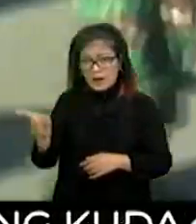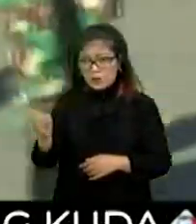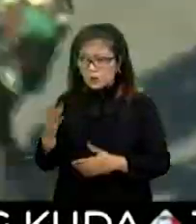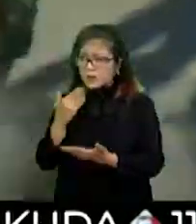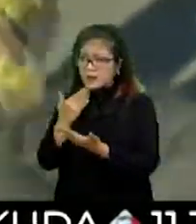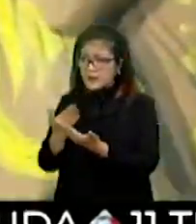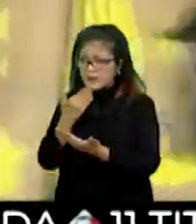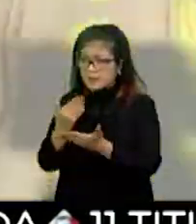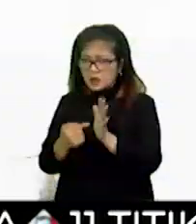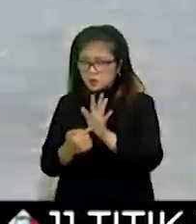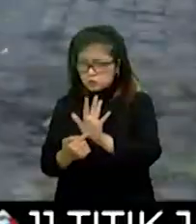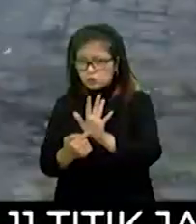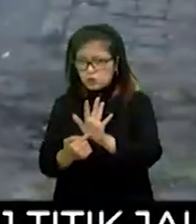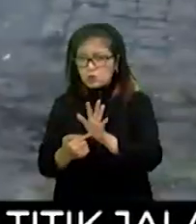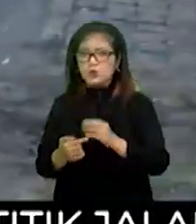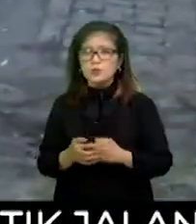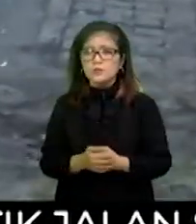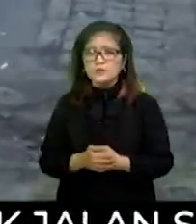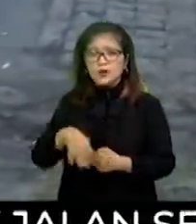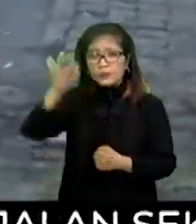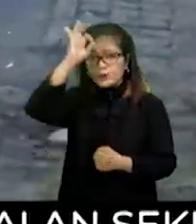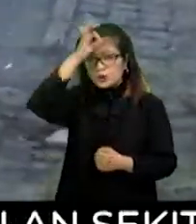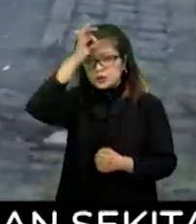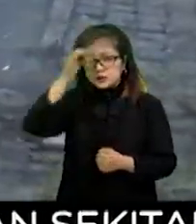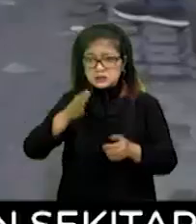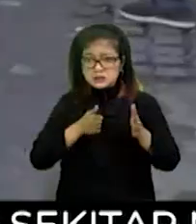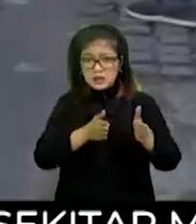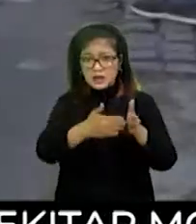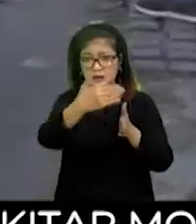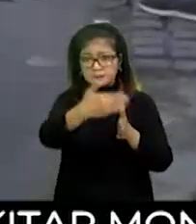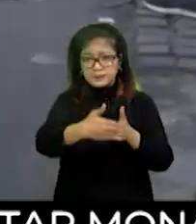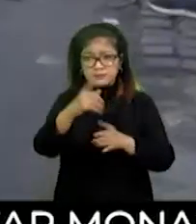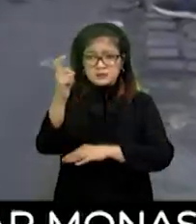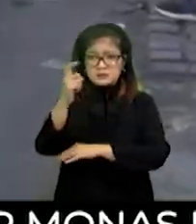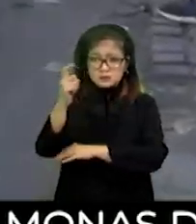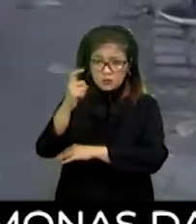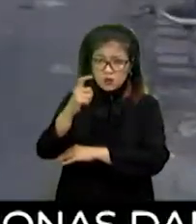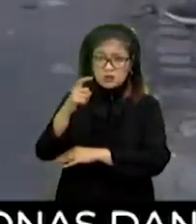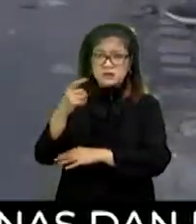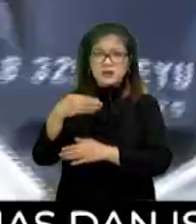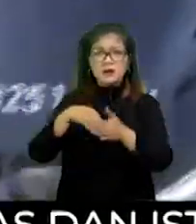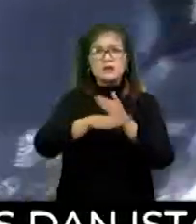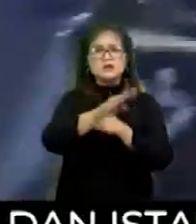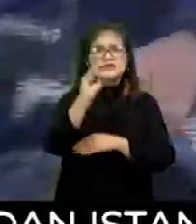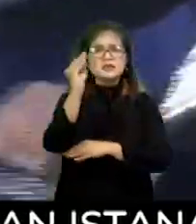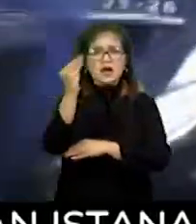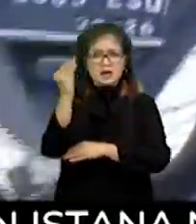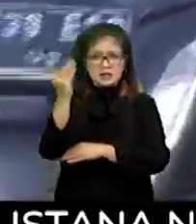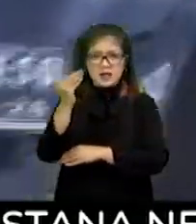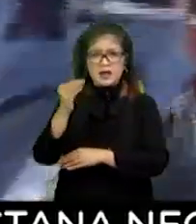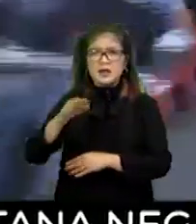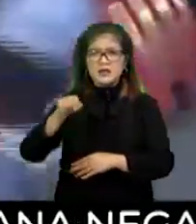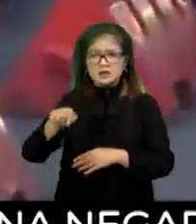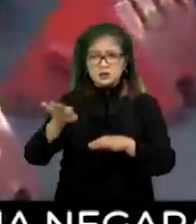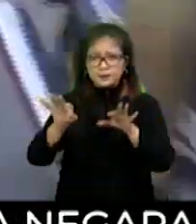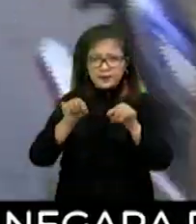Tidak hanya di Margonda Depok, aparat gabungan juga menyekat Jalan Raya Bogor, Jakarta Timur. Filterisasi dilakukan guna mencegah